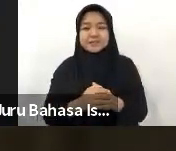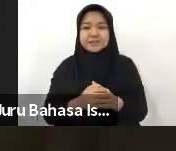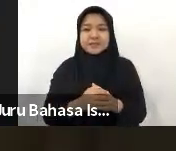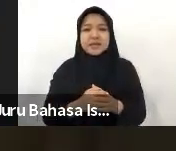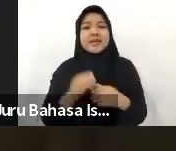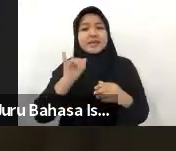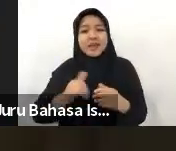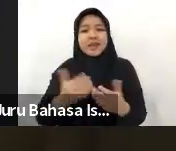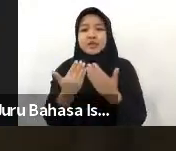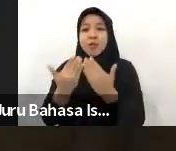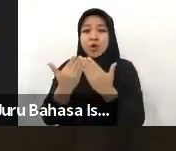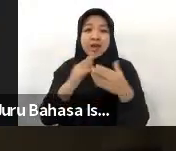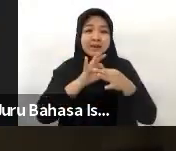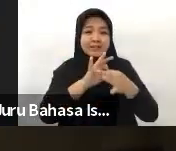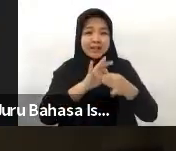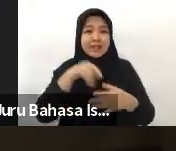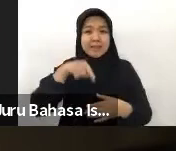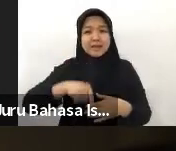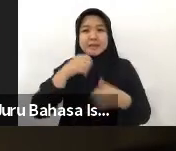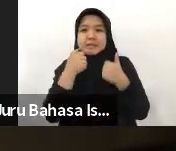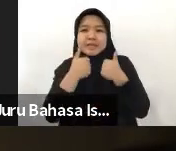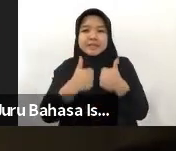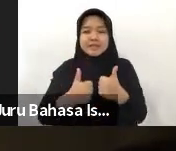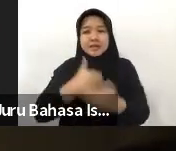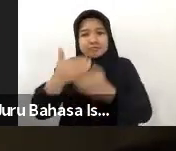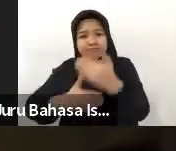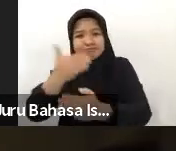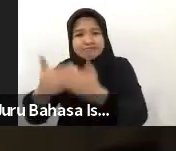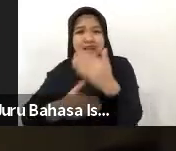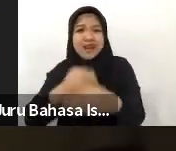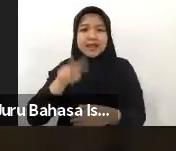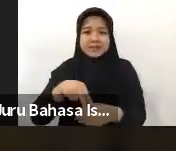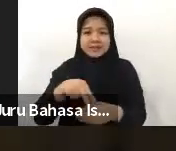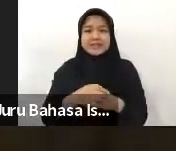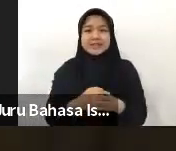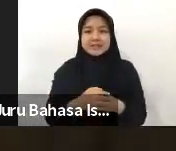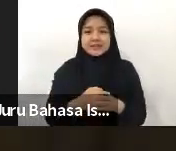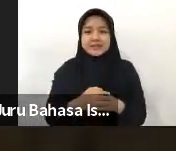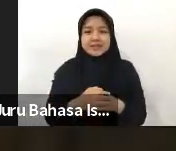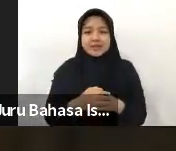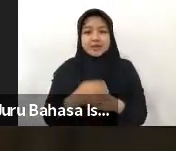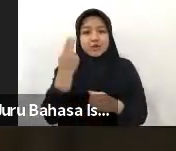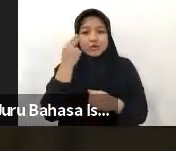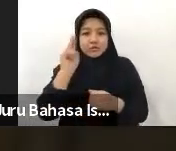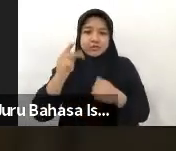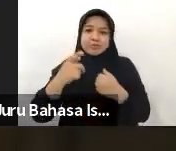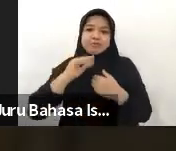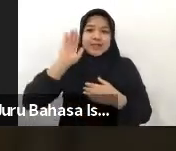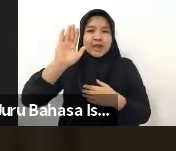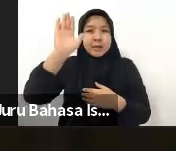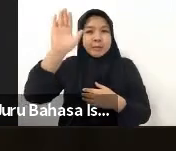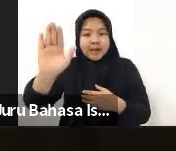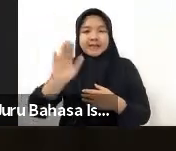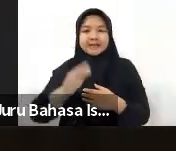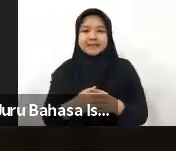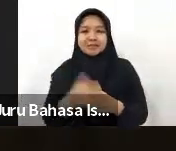Dan semoga kerjasama ini sih dapat berjalan lagi di masa depan dan masa